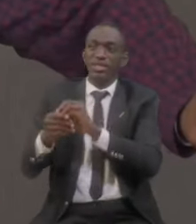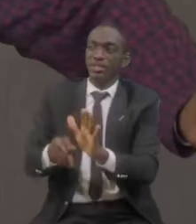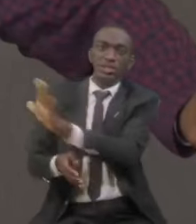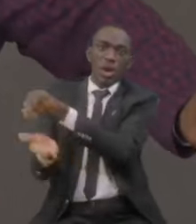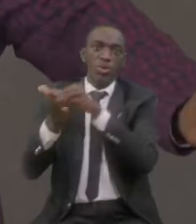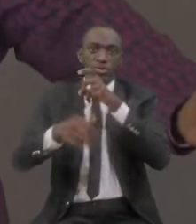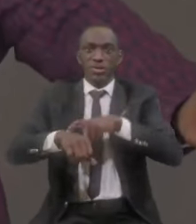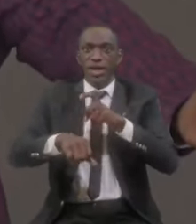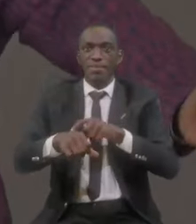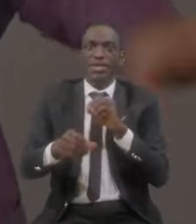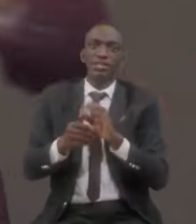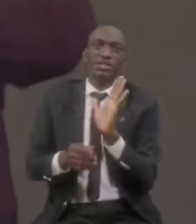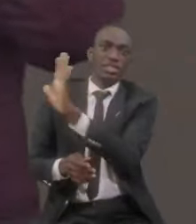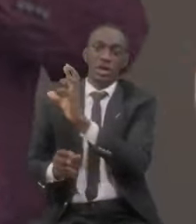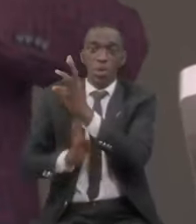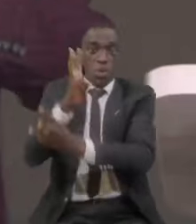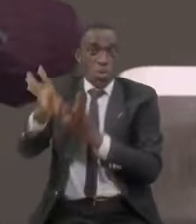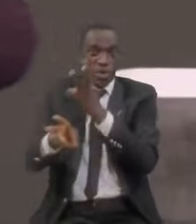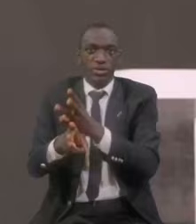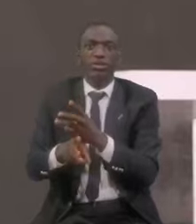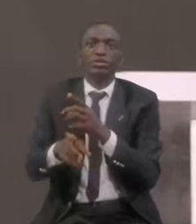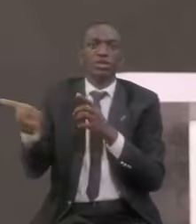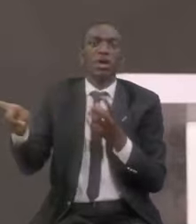monde, ils étaient des étoiles.